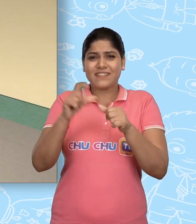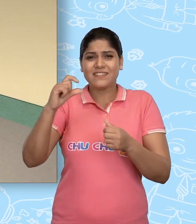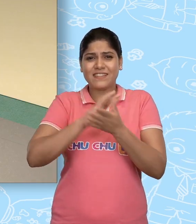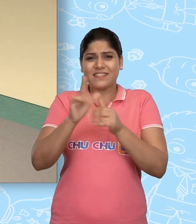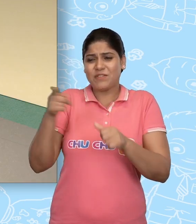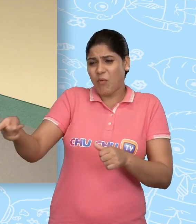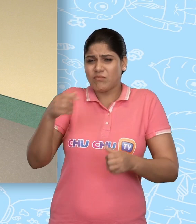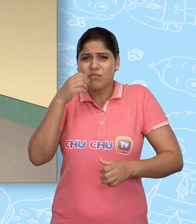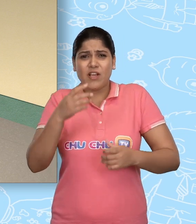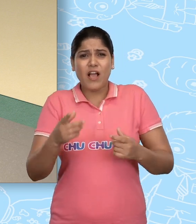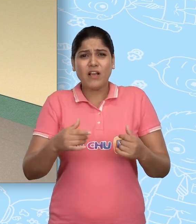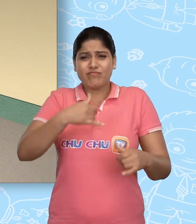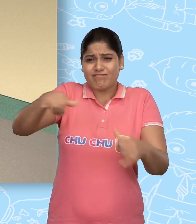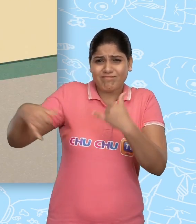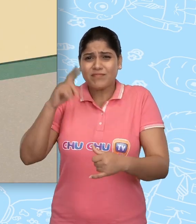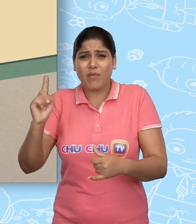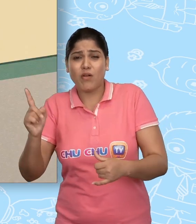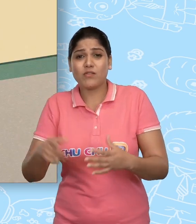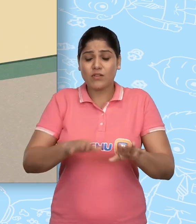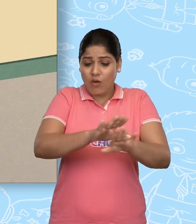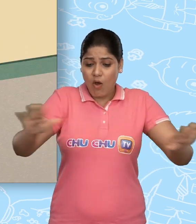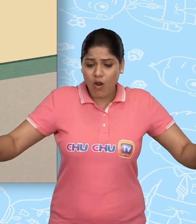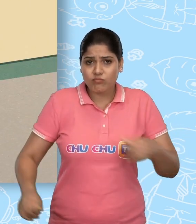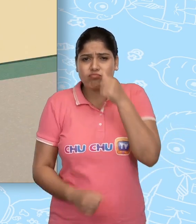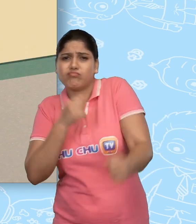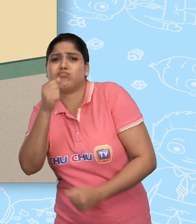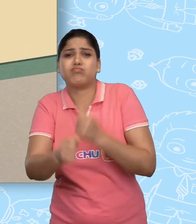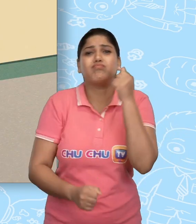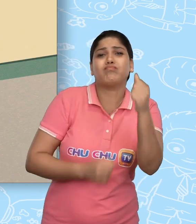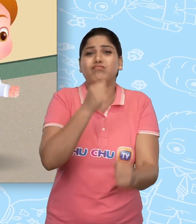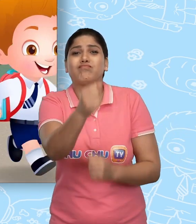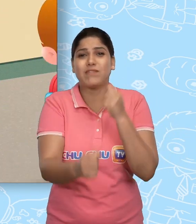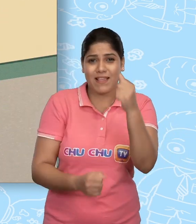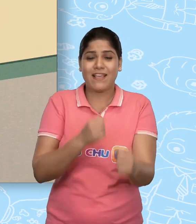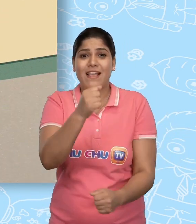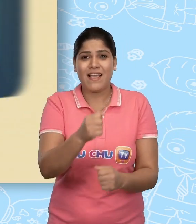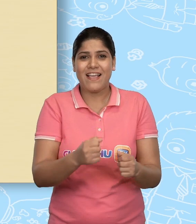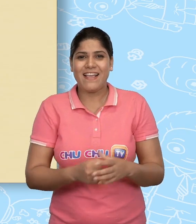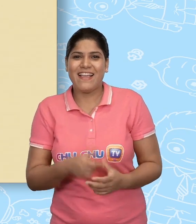चाचा बहुत शरारती था। वो इन हॉलवेज में दौड़ा करता था।